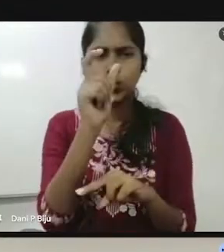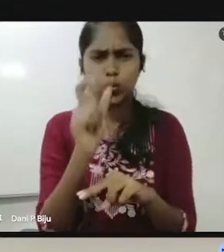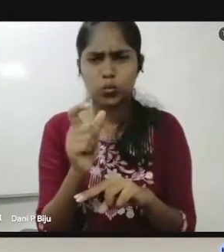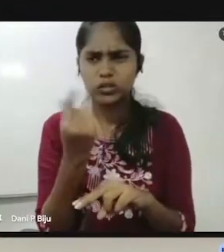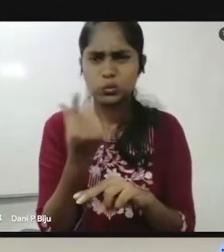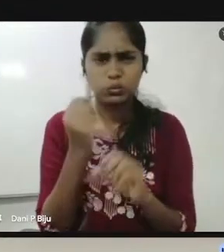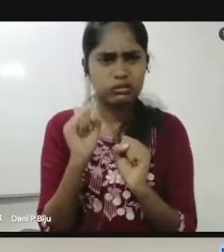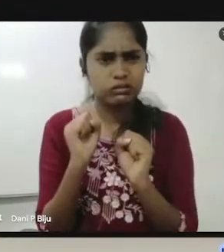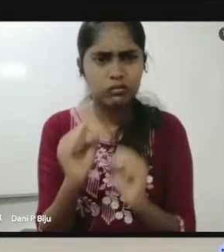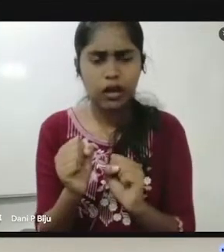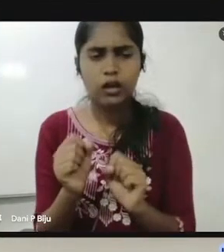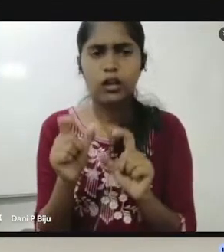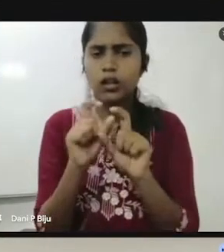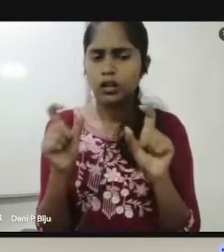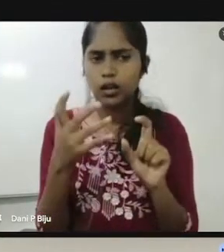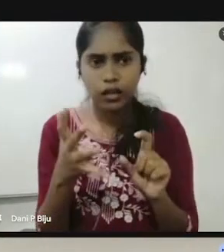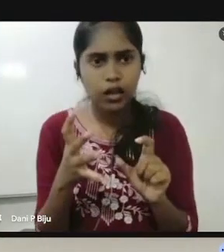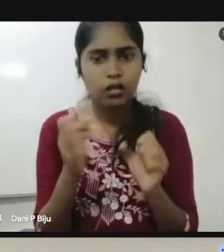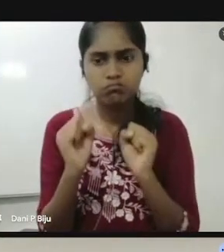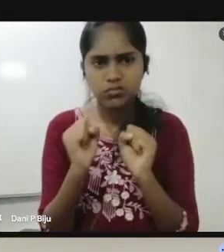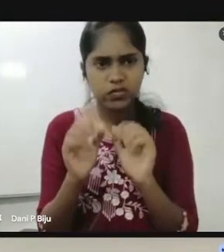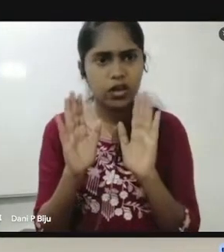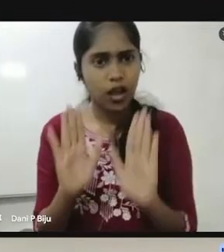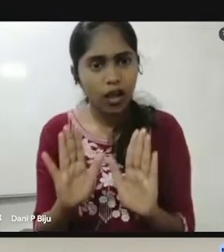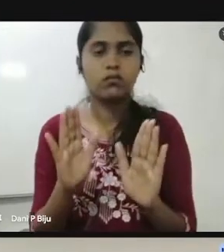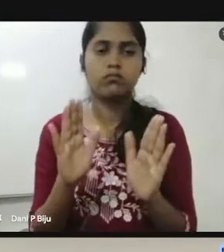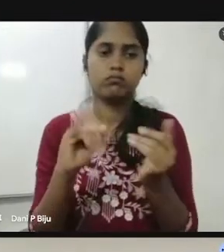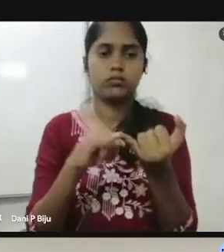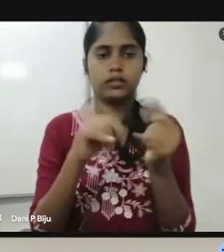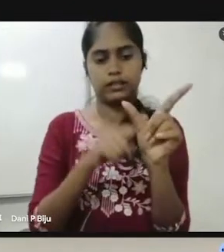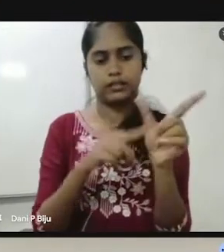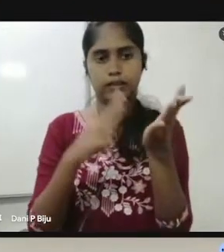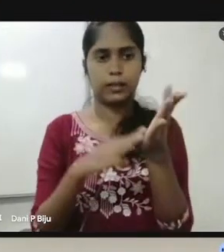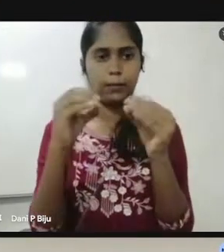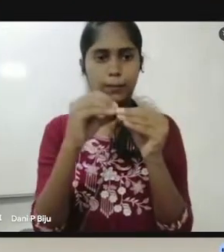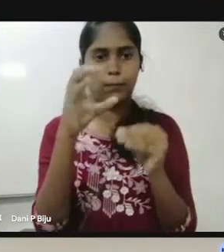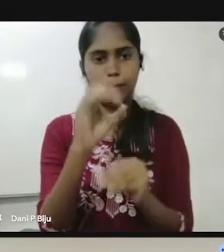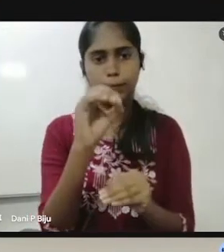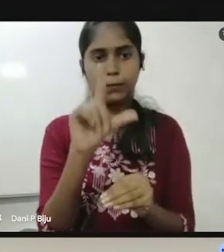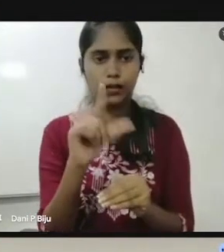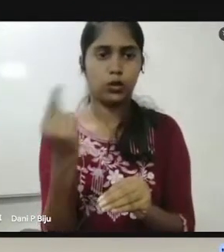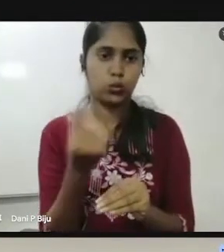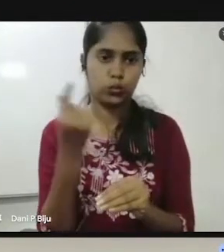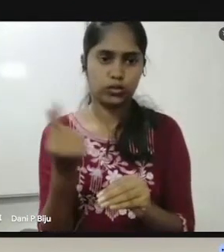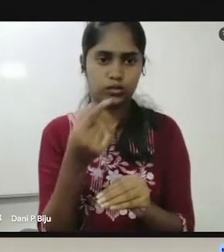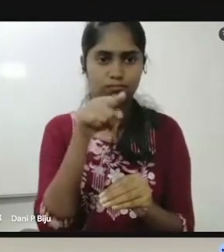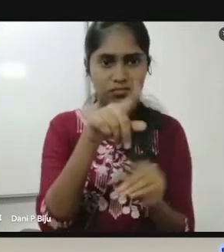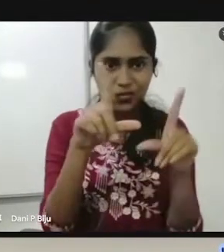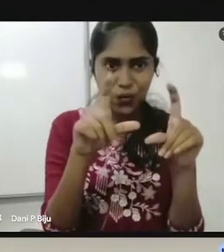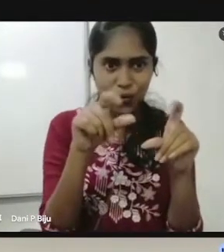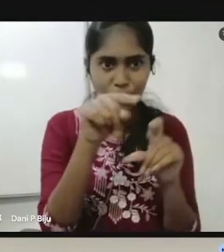ചെയ്യാനായിട്ട് ഉപയോഗിക്കുന്ന സാധനങ്ങളെയാണ് സിംബൽസ് എന്ന് പറയുന്നത്. അപ്പൊ അത് നമുക്ക് ഈ ചിത്രത്തിൽ കാണുന്ന പോലെ, ഇടതുവശത്ത് കാണുന്ന പോലെ